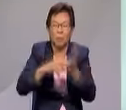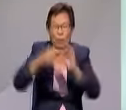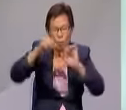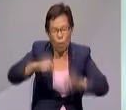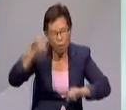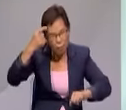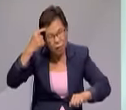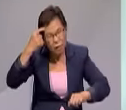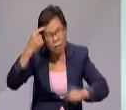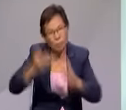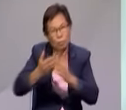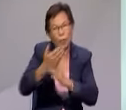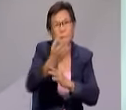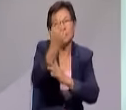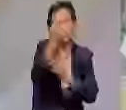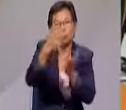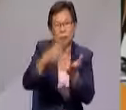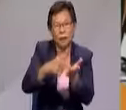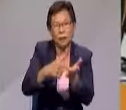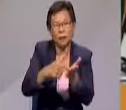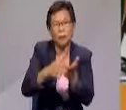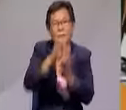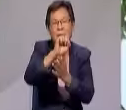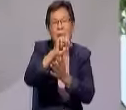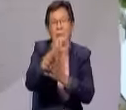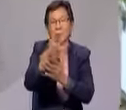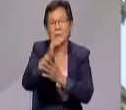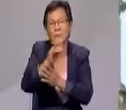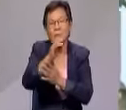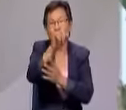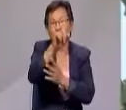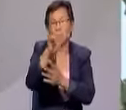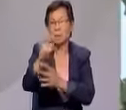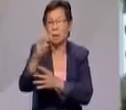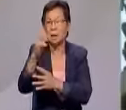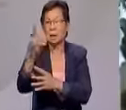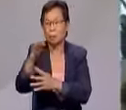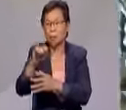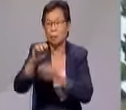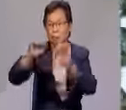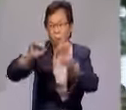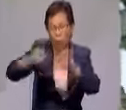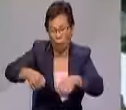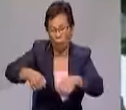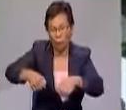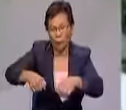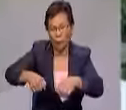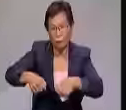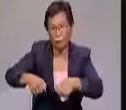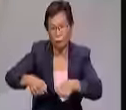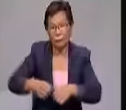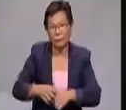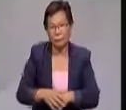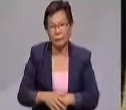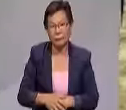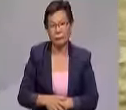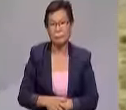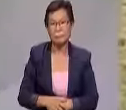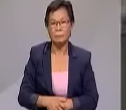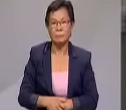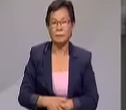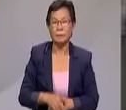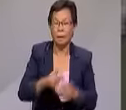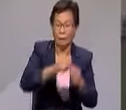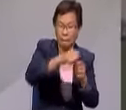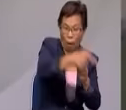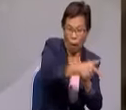melalui satu lagi skim yang membolehkan satu